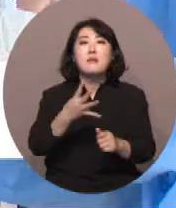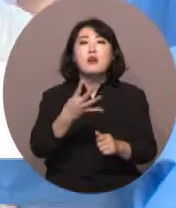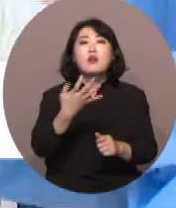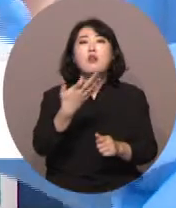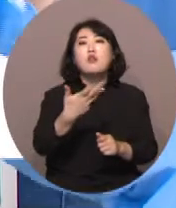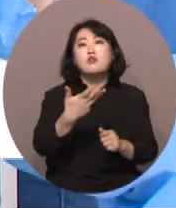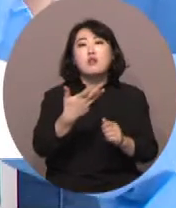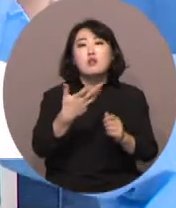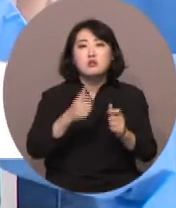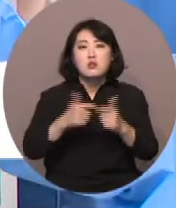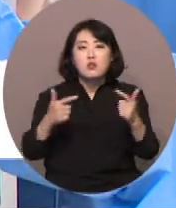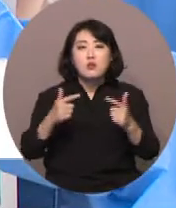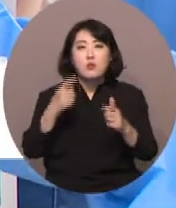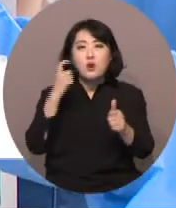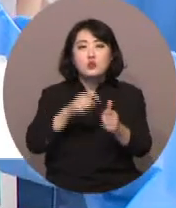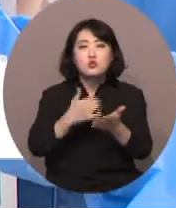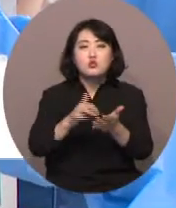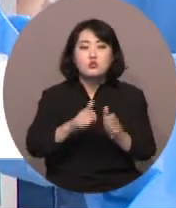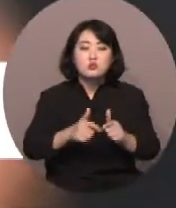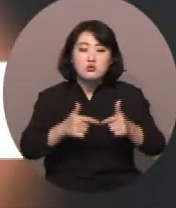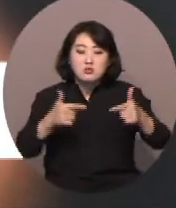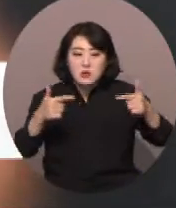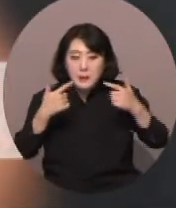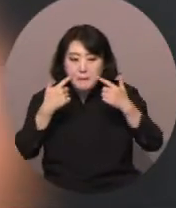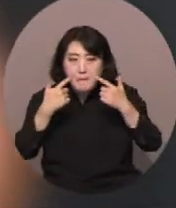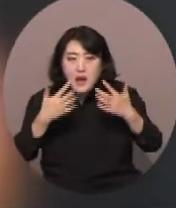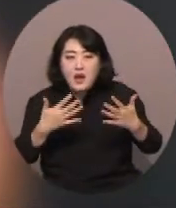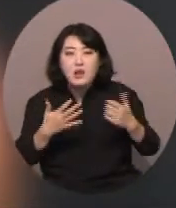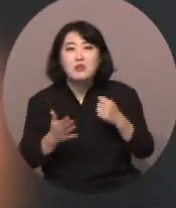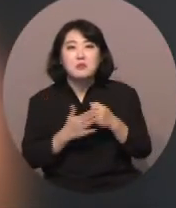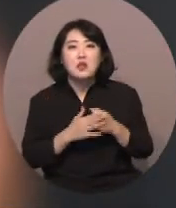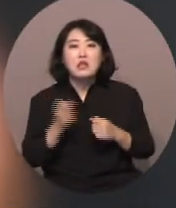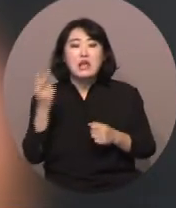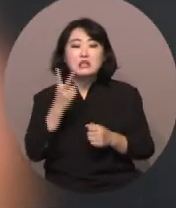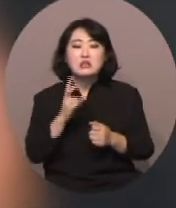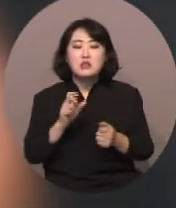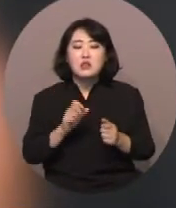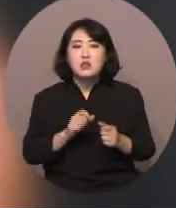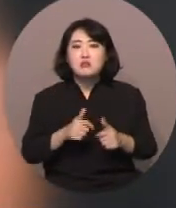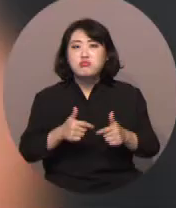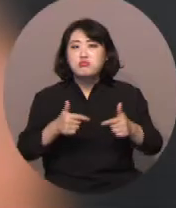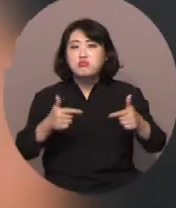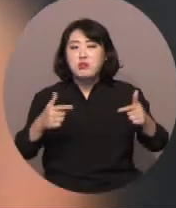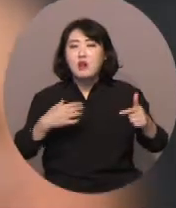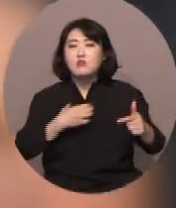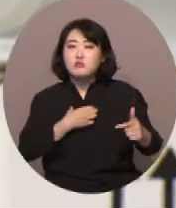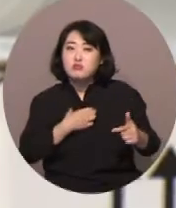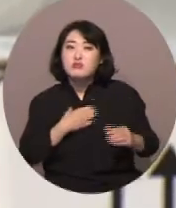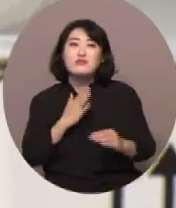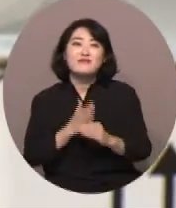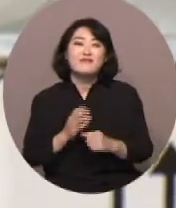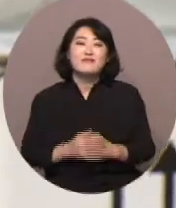등 학생 자가 증가하는 경향이 뚜렷해지면서 제 유행 위험성에 대한 우려가 나오고 있습니다